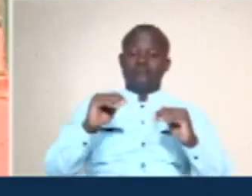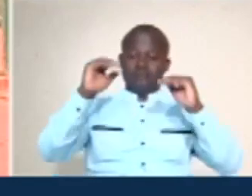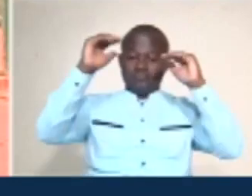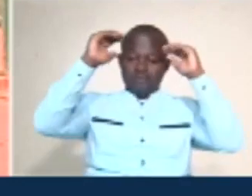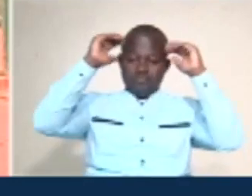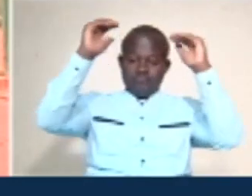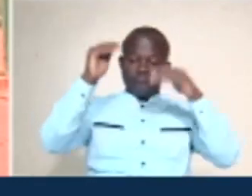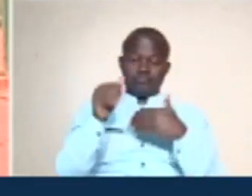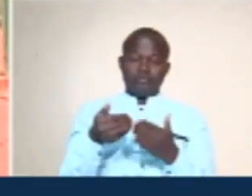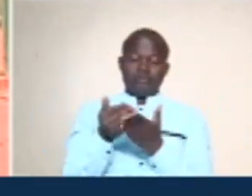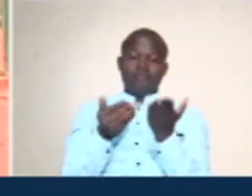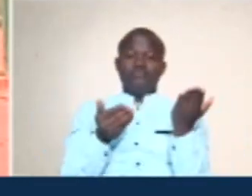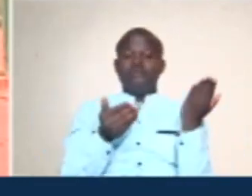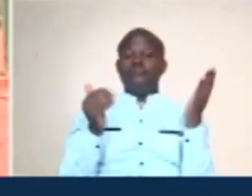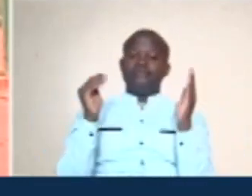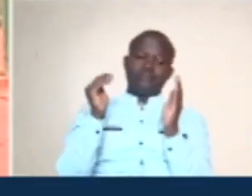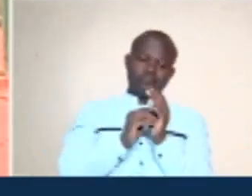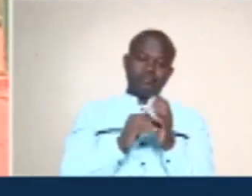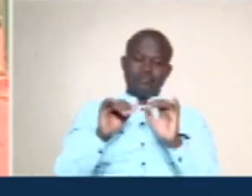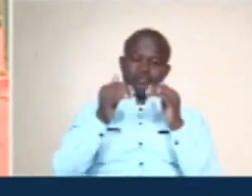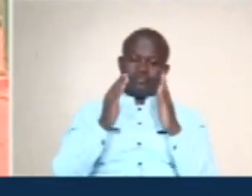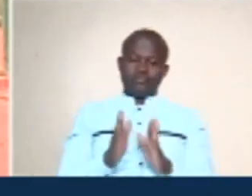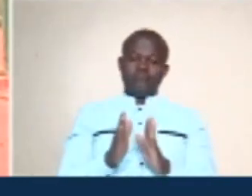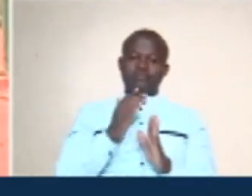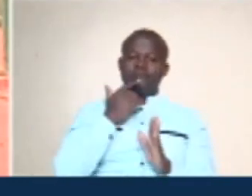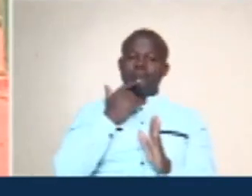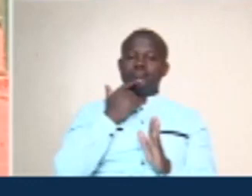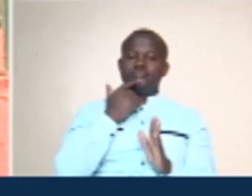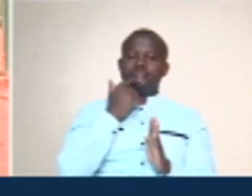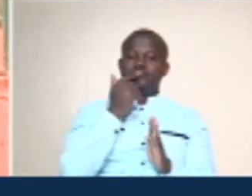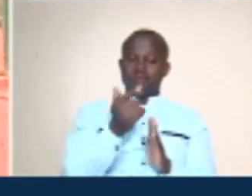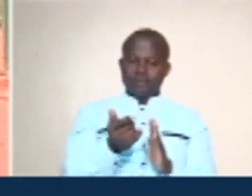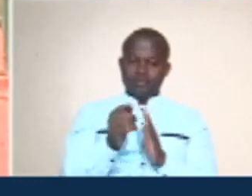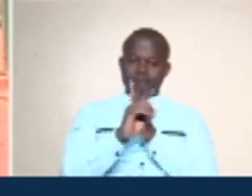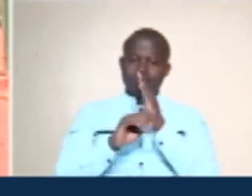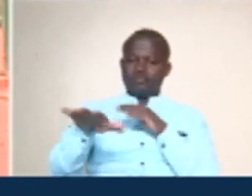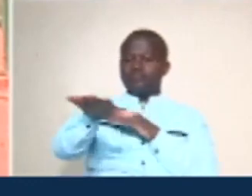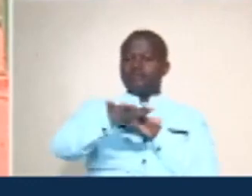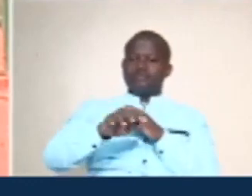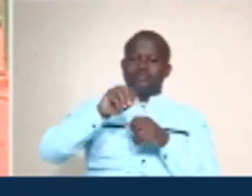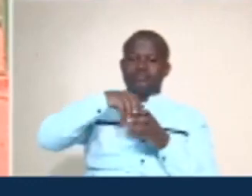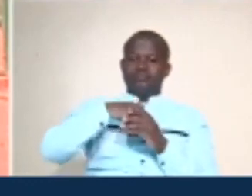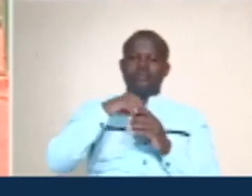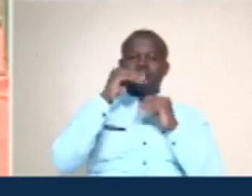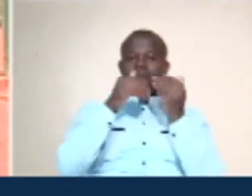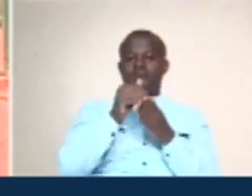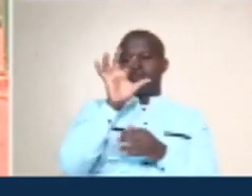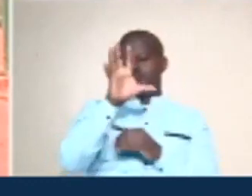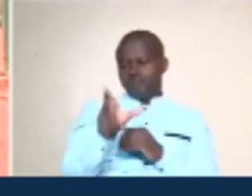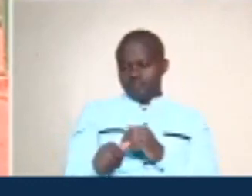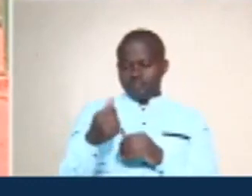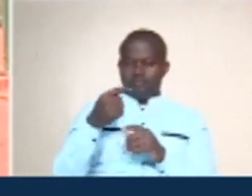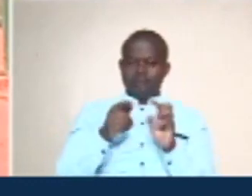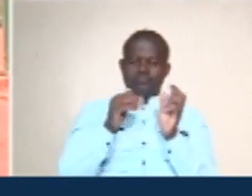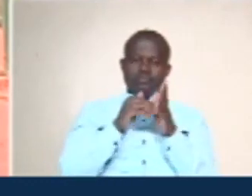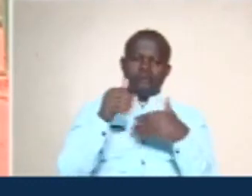bakizamuka epui babakinnyi ku rwego rwa karere dutuyemo ku rwego rwa Afrika